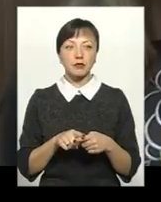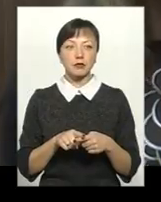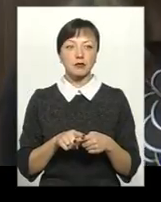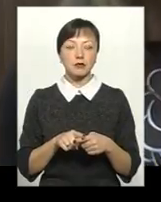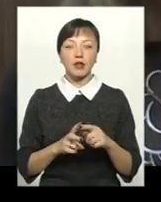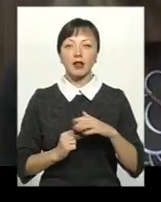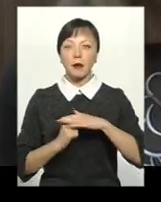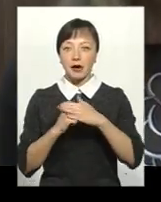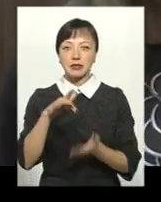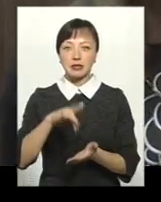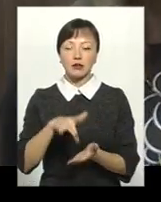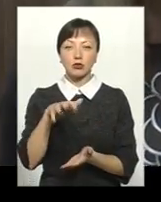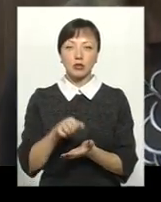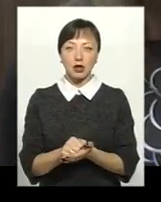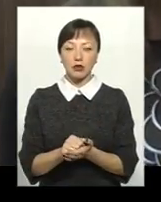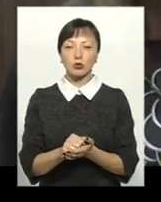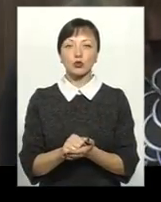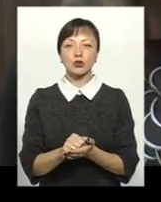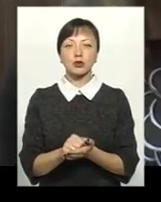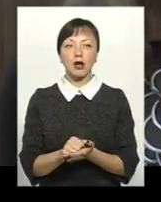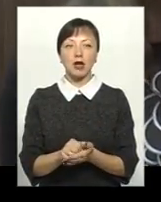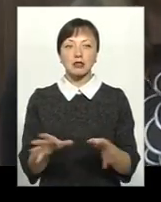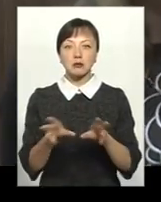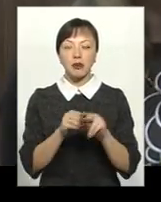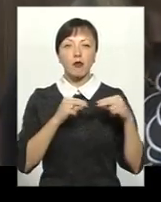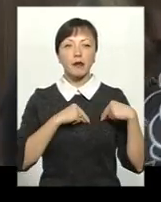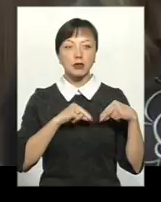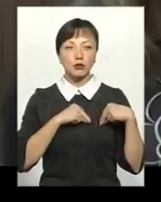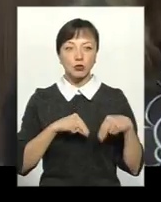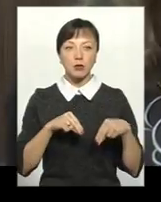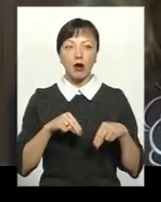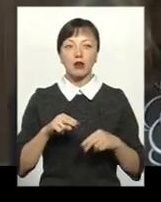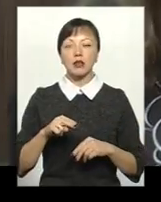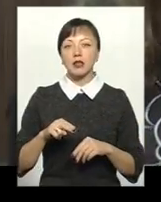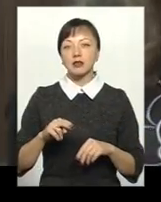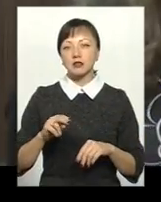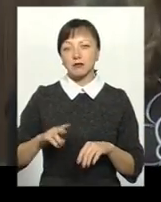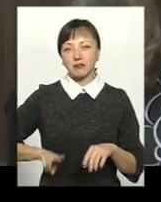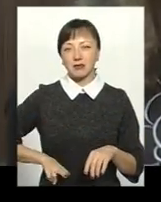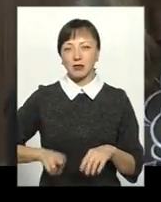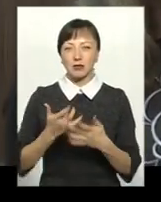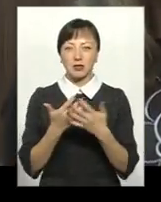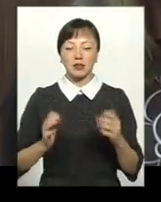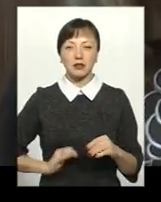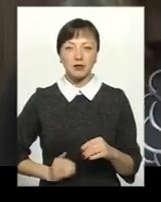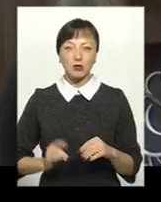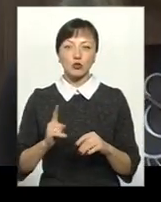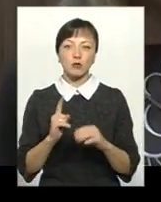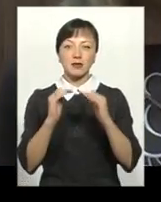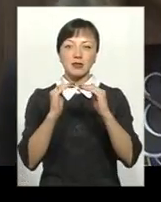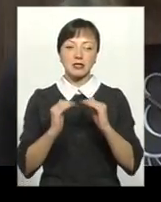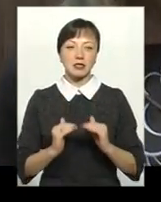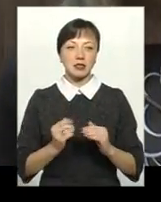ми на базі центру зайнятості обласного дуже співпрацюємо з роботодавцями, щоб все ж таки